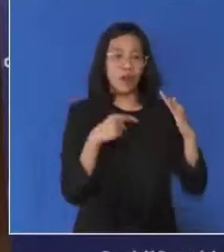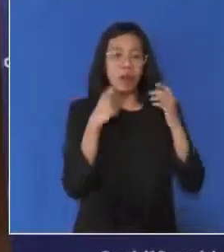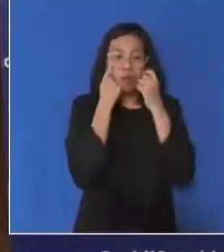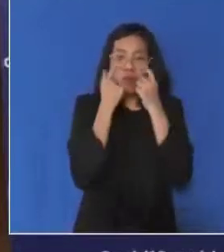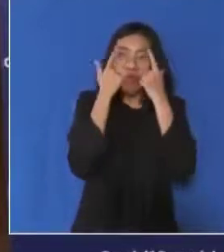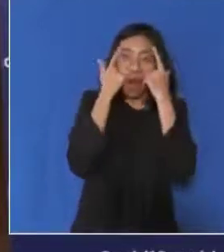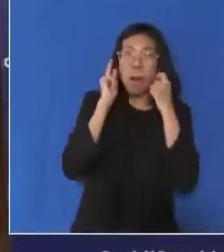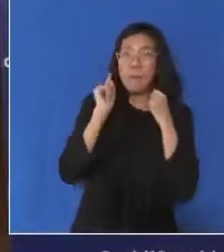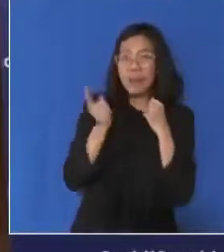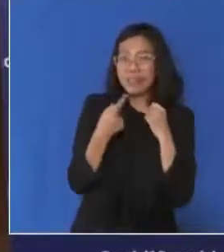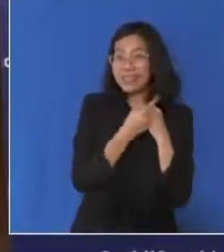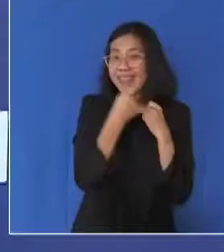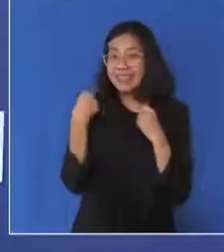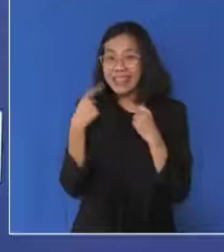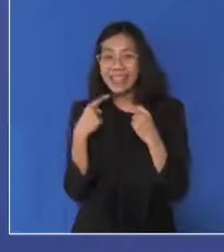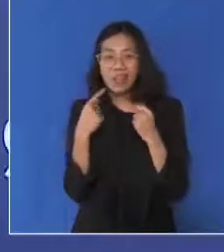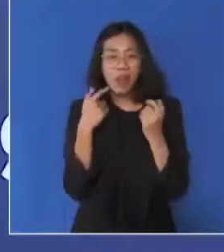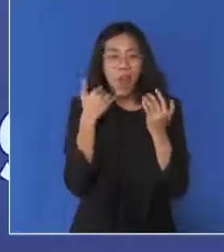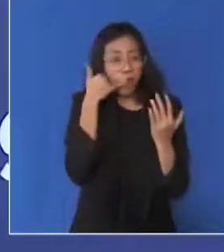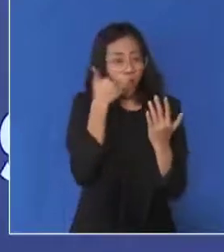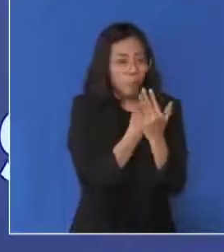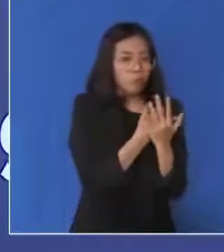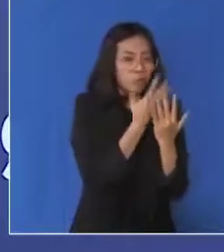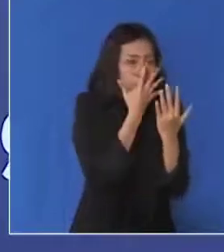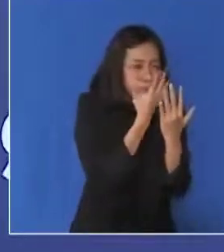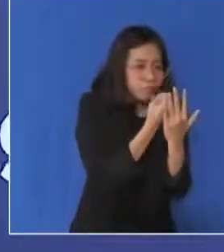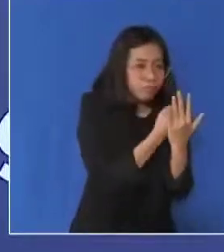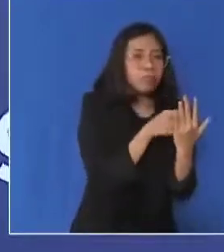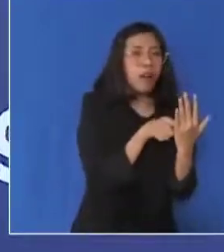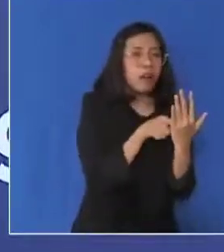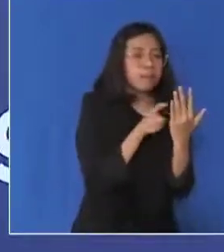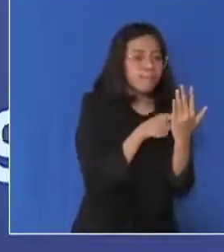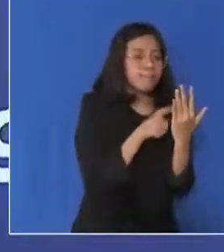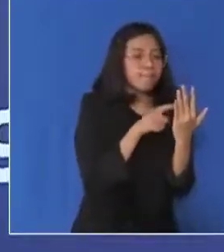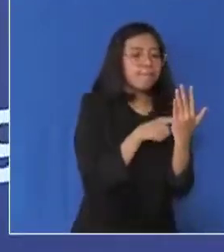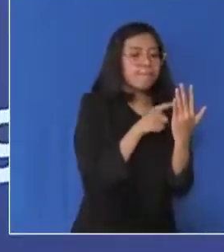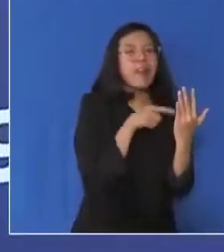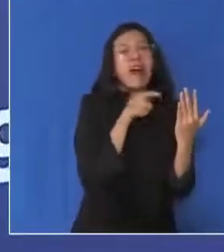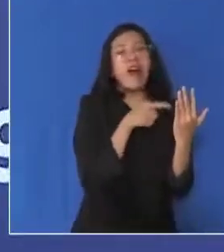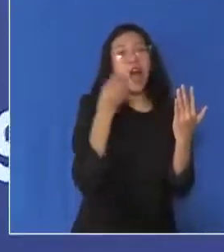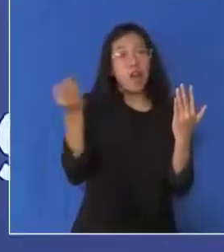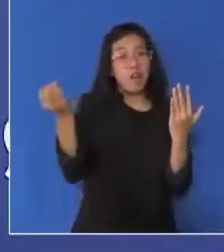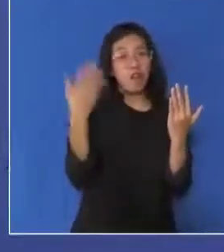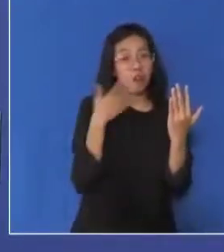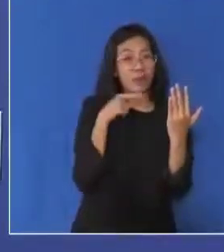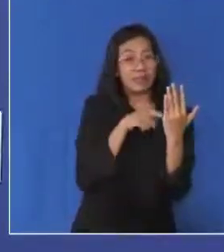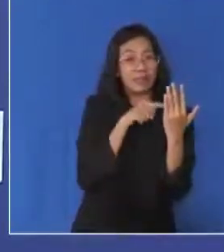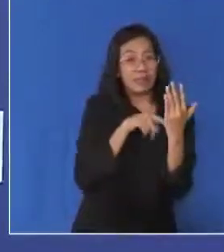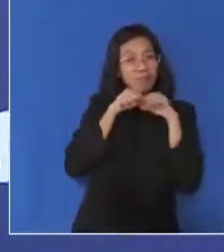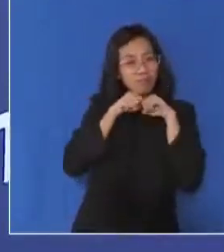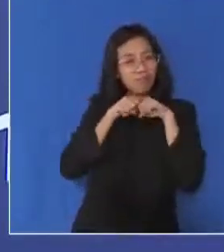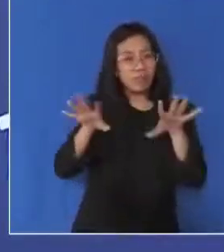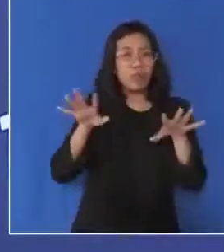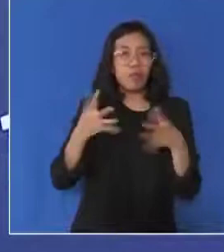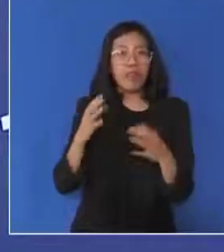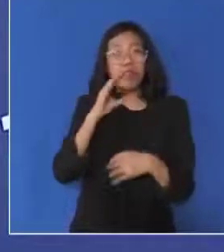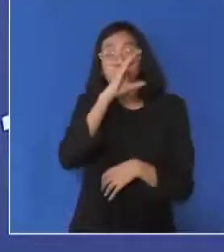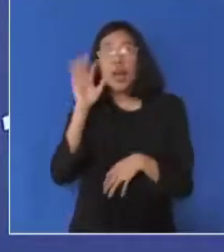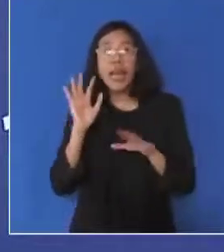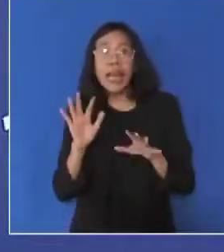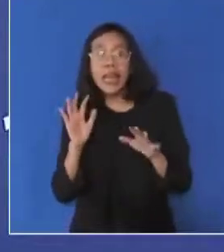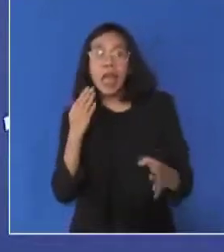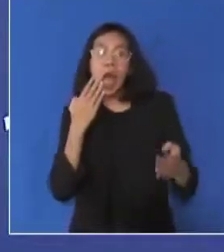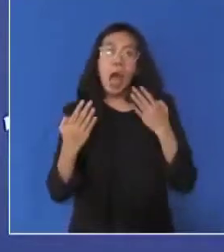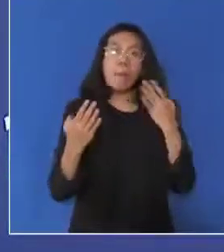makin sering juga terlibat dalam digital banyak informasi yang update Mungkin nanti sore akan lebih jelas dijelaskan lagi termasuk